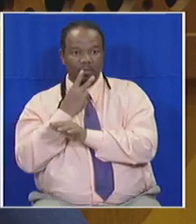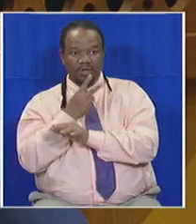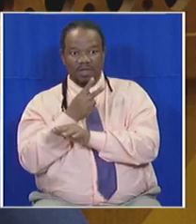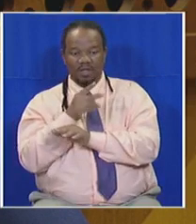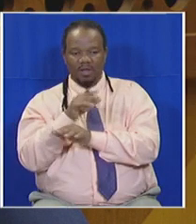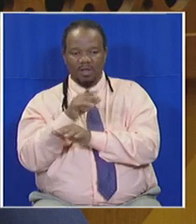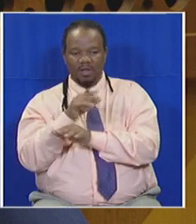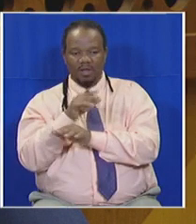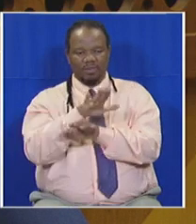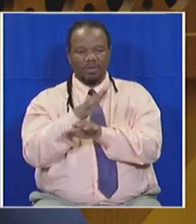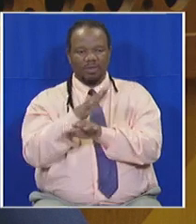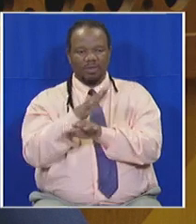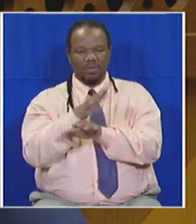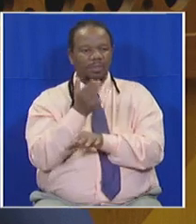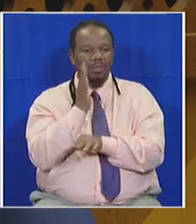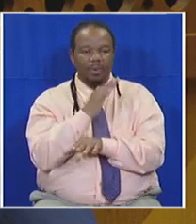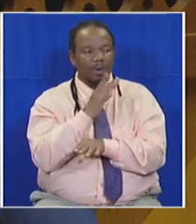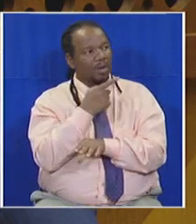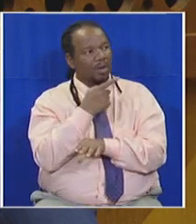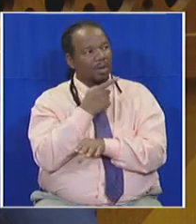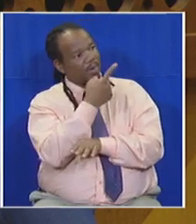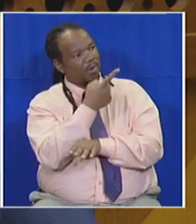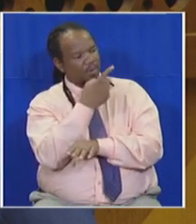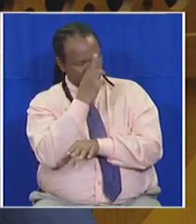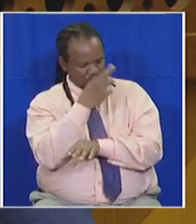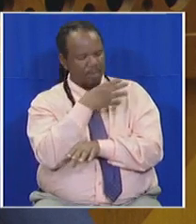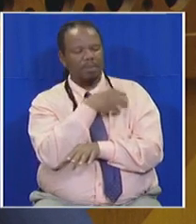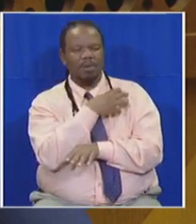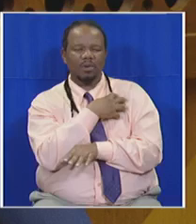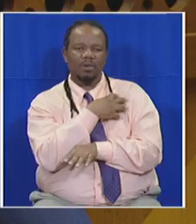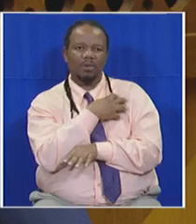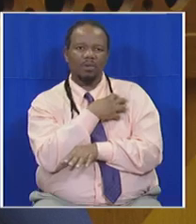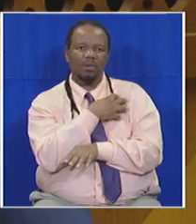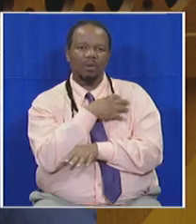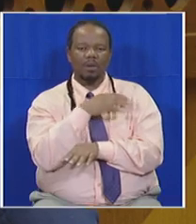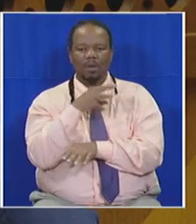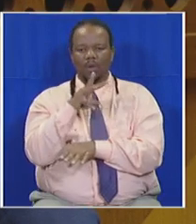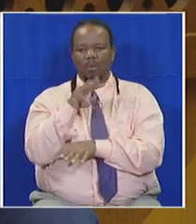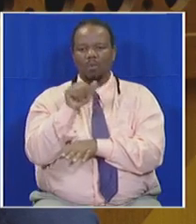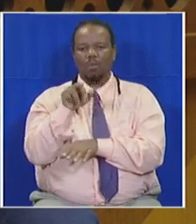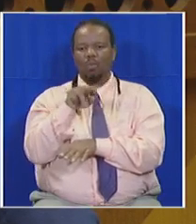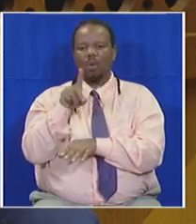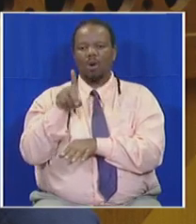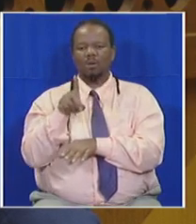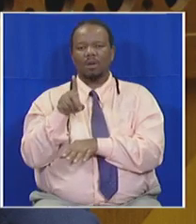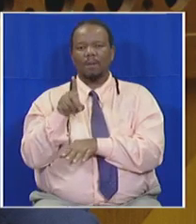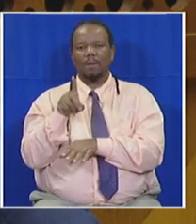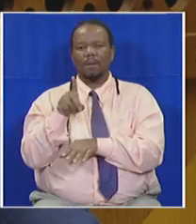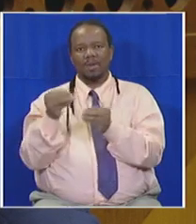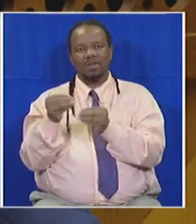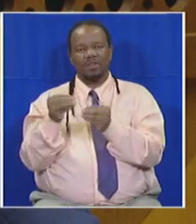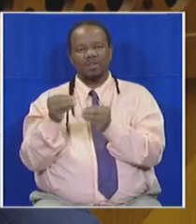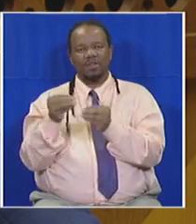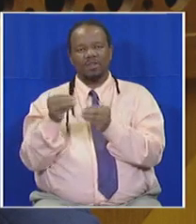sê, in die waterbestuursdirektorate van plaaslike regerings is daar ongeveer